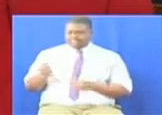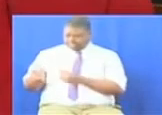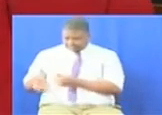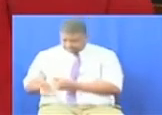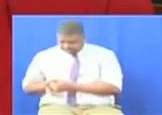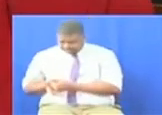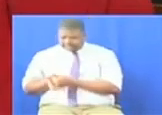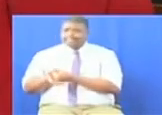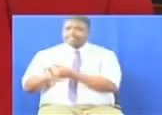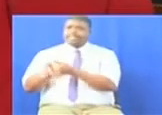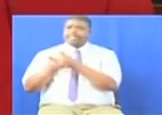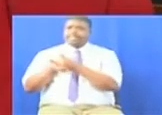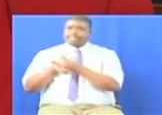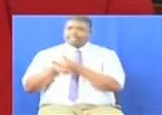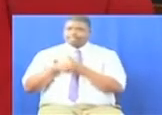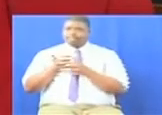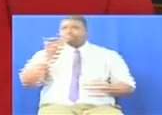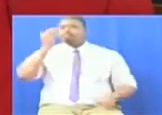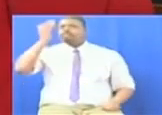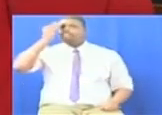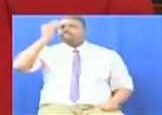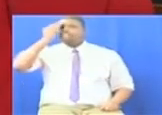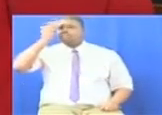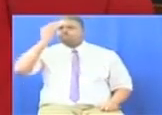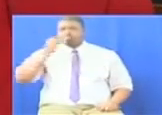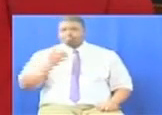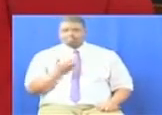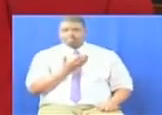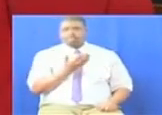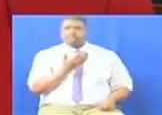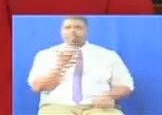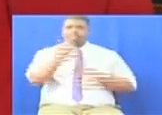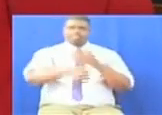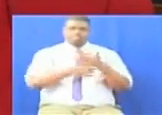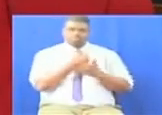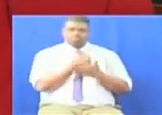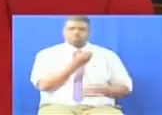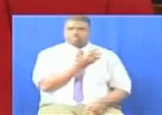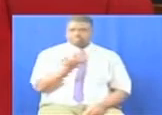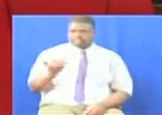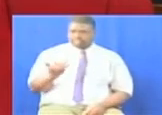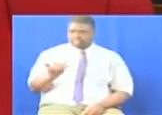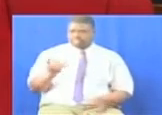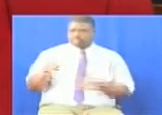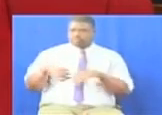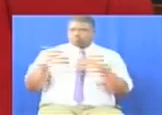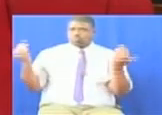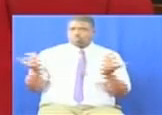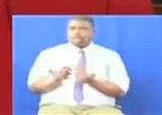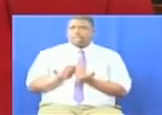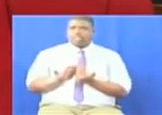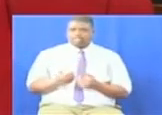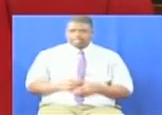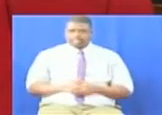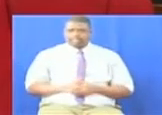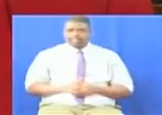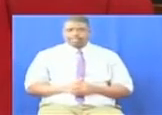limetusaidia kujua aina za viongozi waliopo duniani.